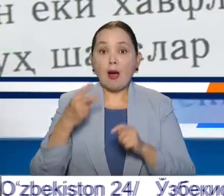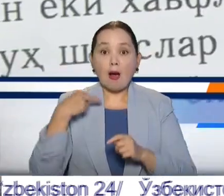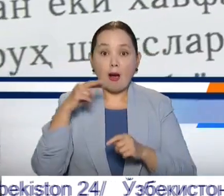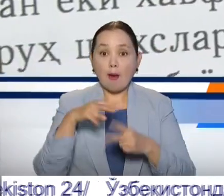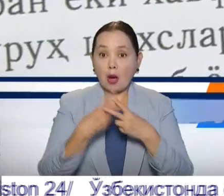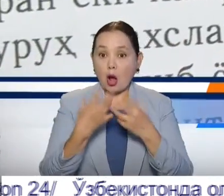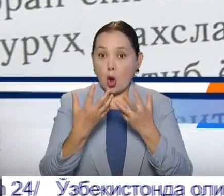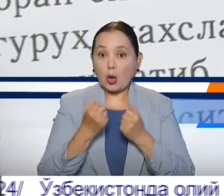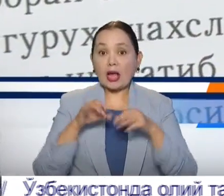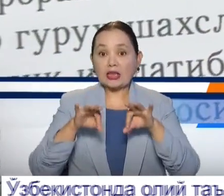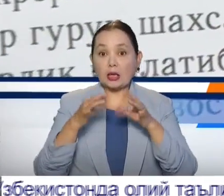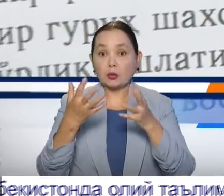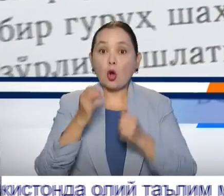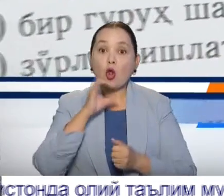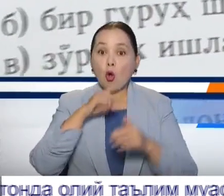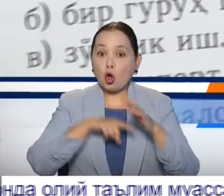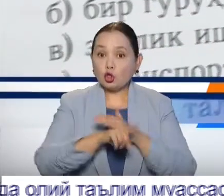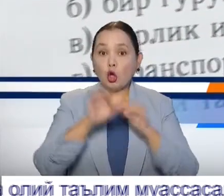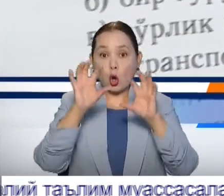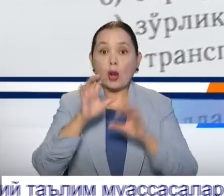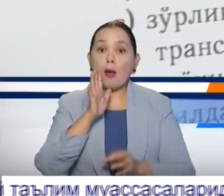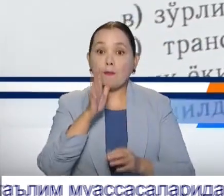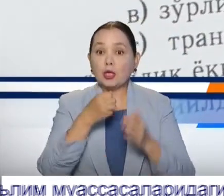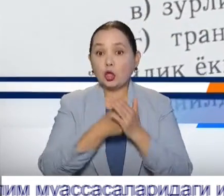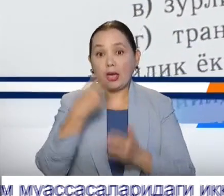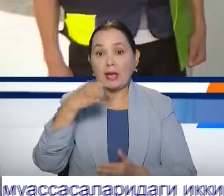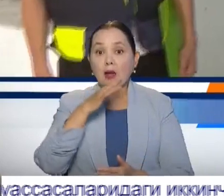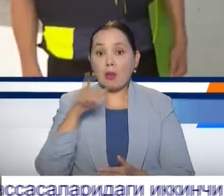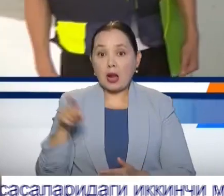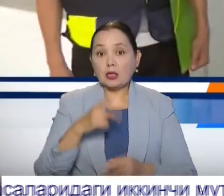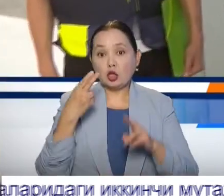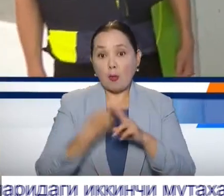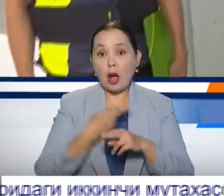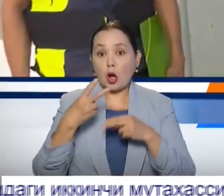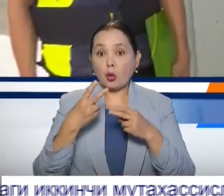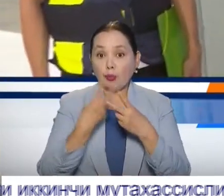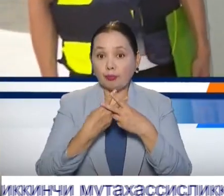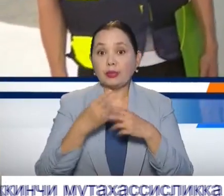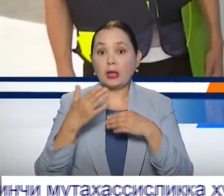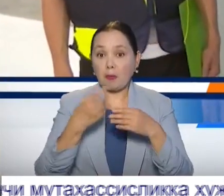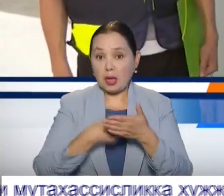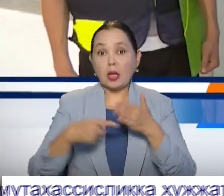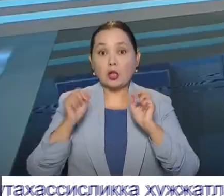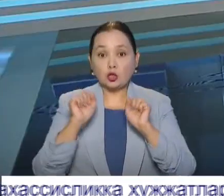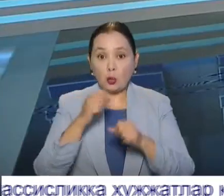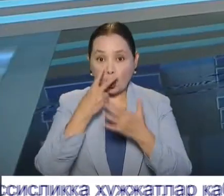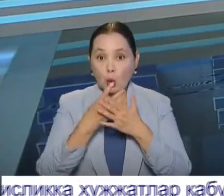olingan. Transport vositasini olib qochish jinoyati qonunchilikda 5 yildan 20 yilgacha ozodlikdan mahrum qilish jazosi belgilanishi mumkinligi ko'rsatib o'tilgan.